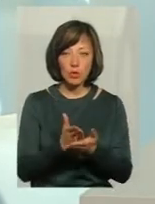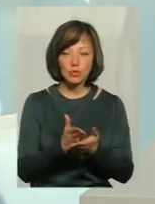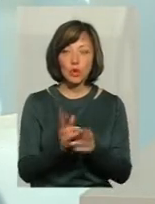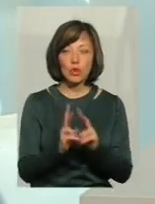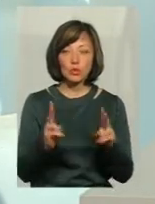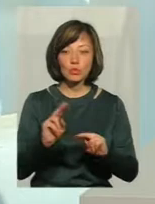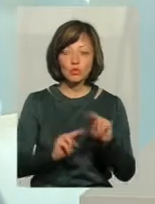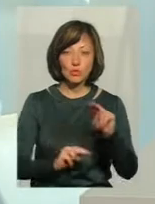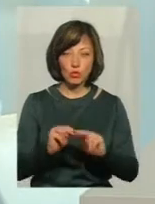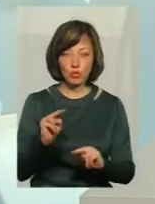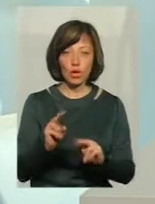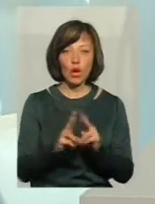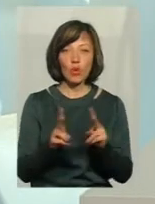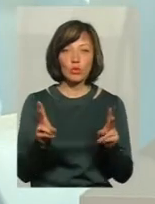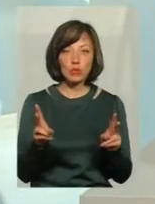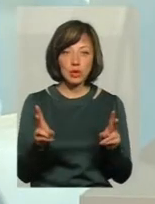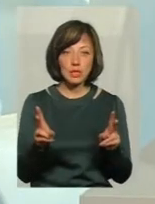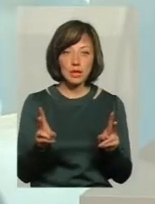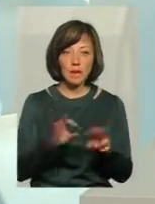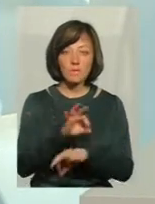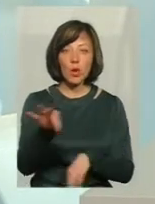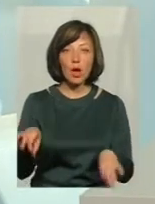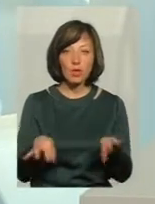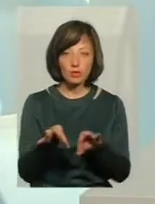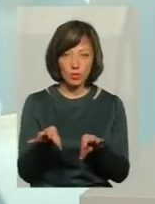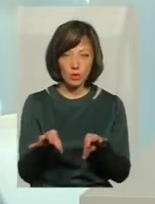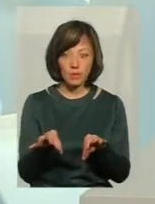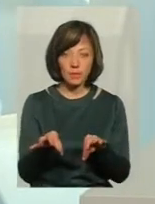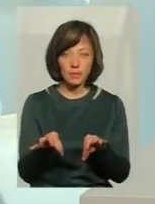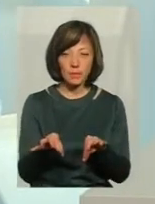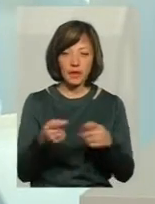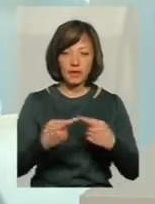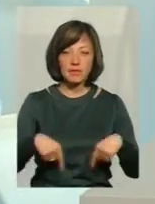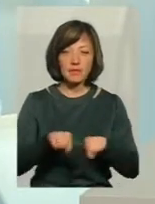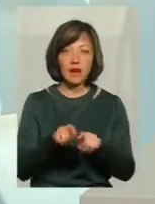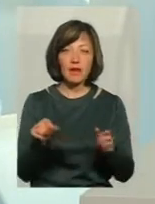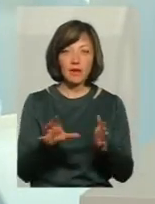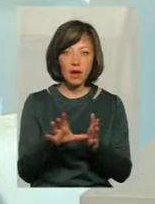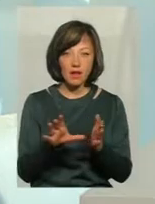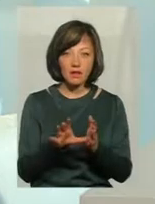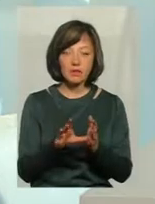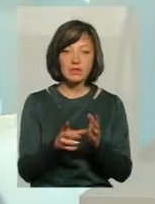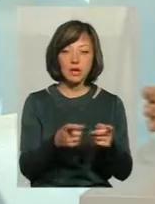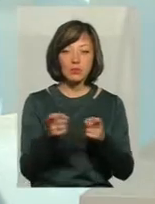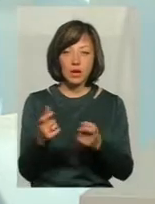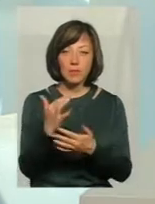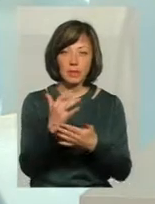хтось будує, хтось проєктує. Тобто в сферу енергетики відновлюваної ми залучаємо